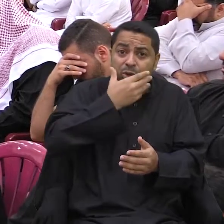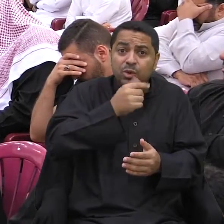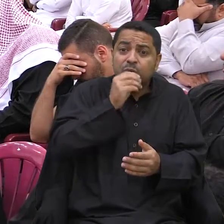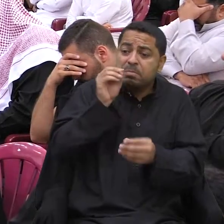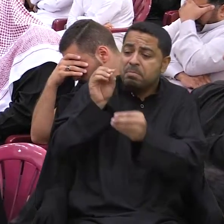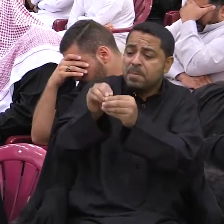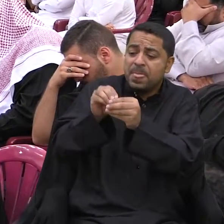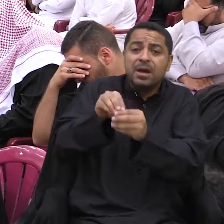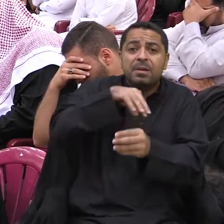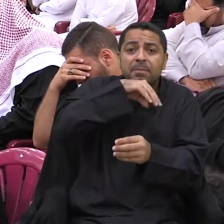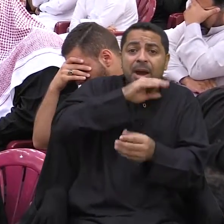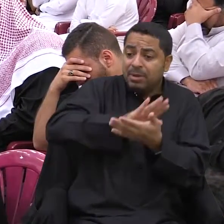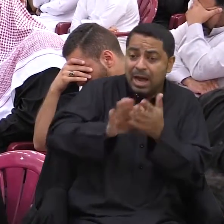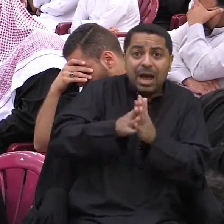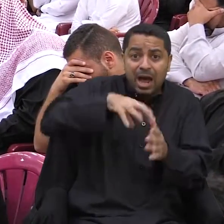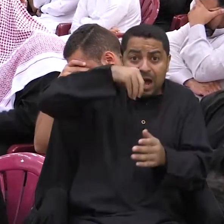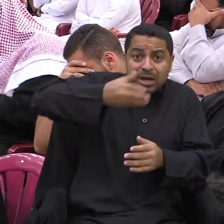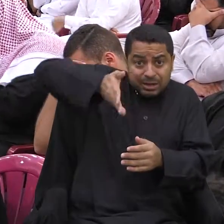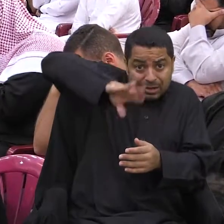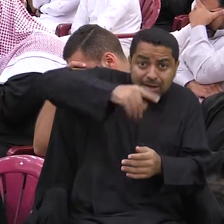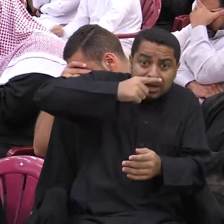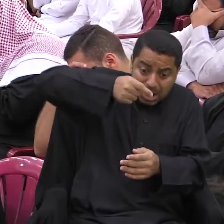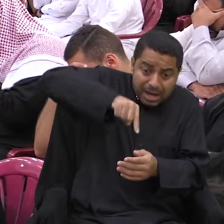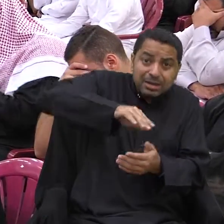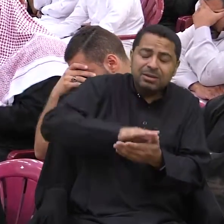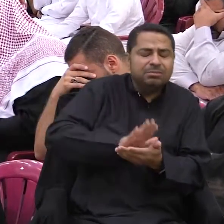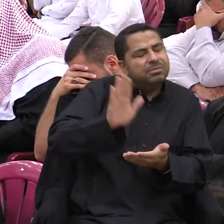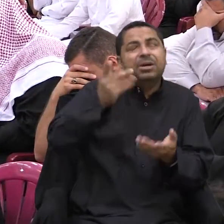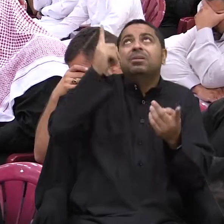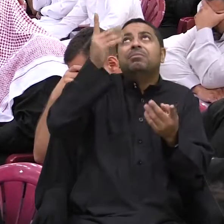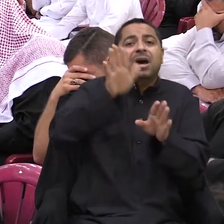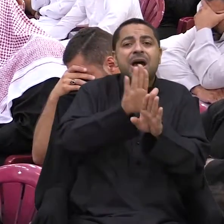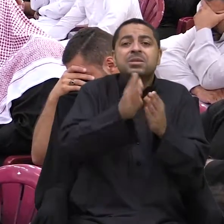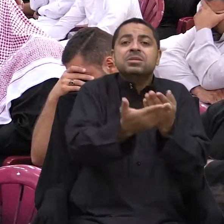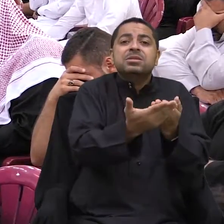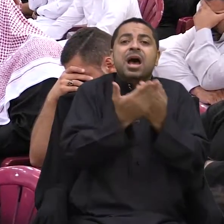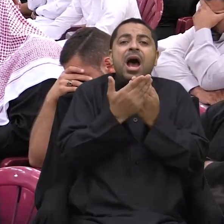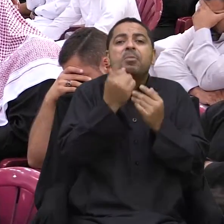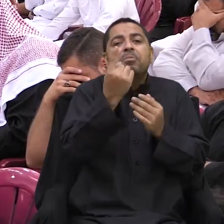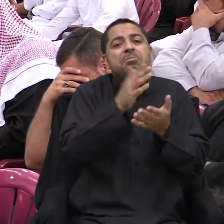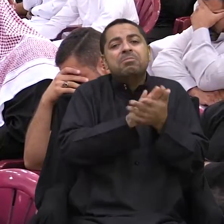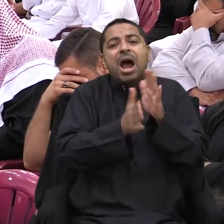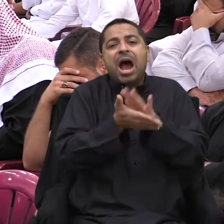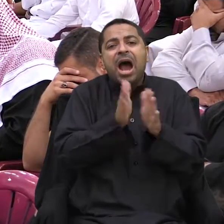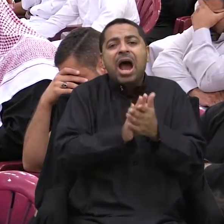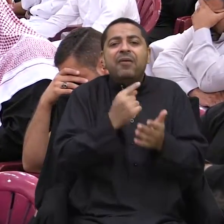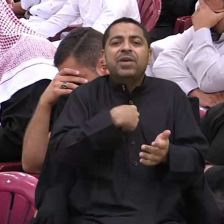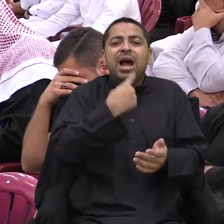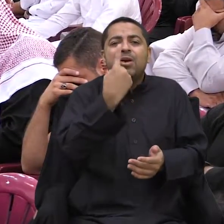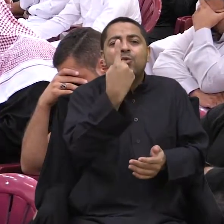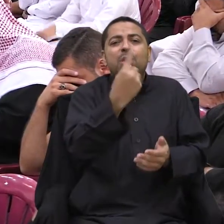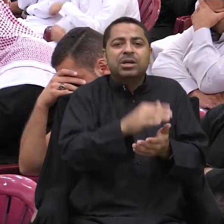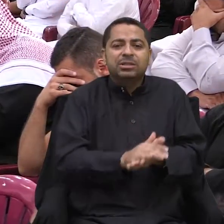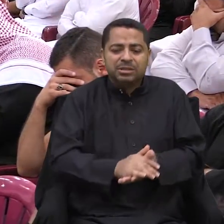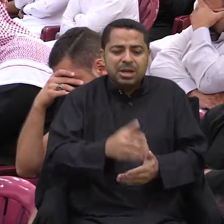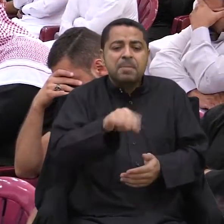للموت؟ قال: كيف لا يستسلم للموت من لا ناصر له ولا معين؟ قالت: